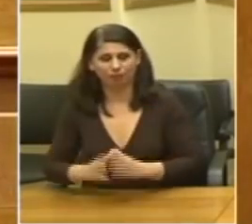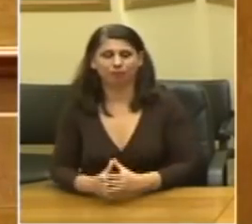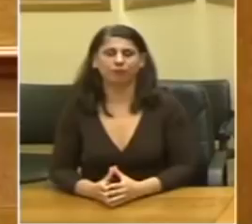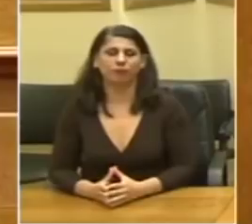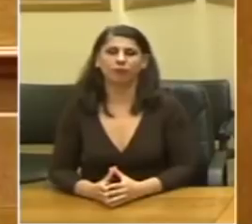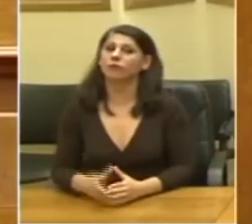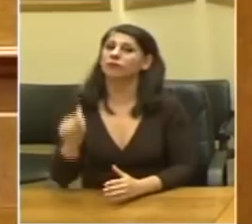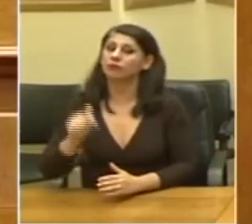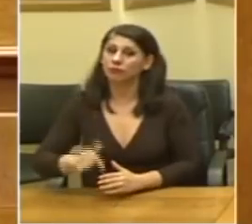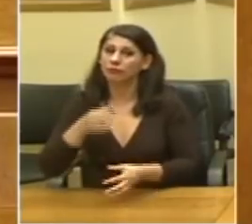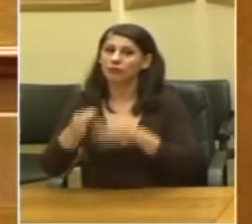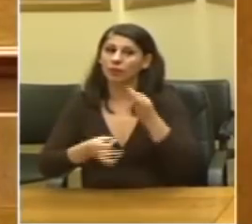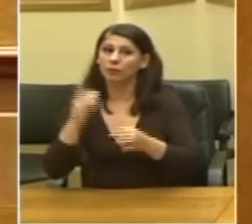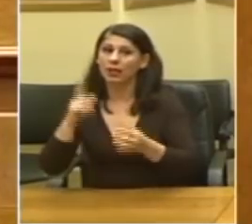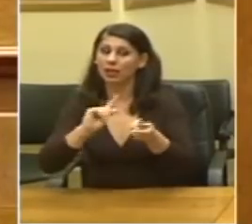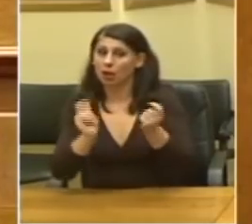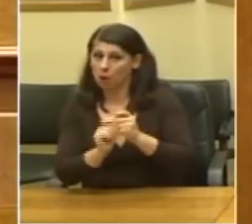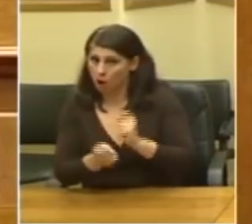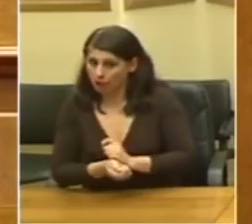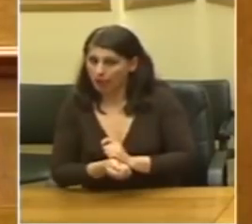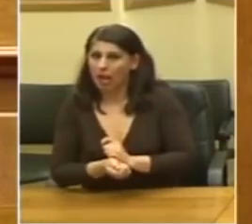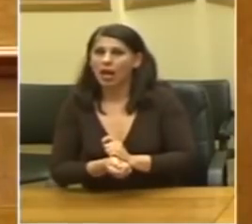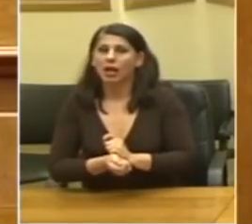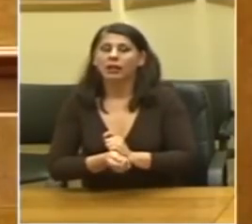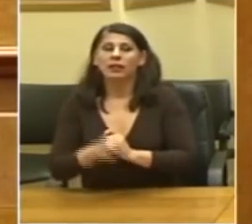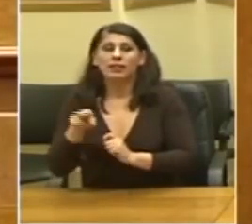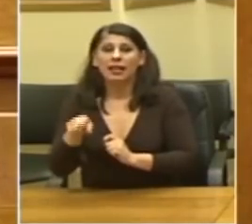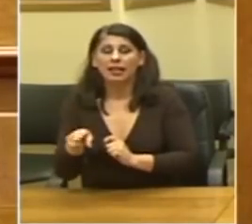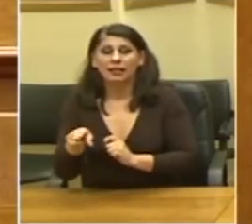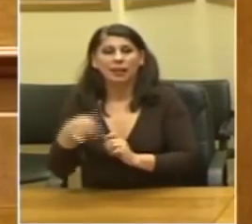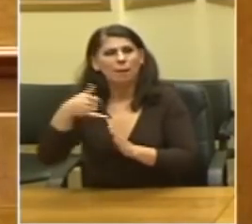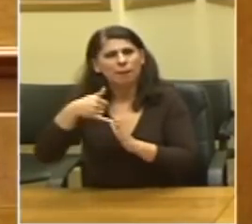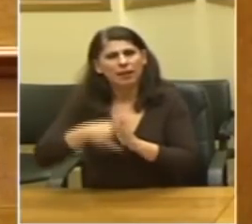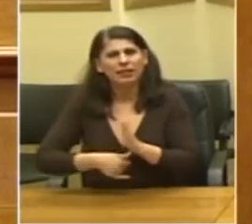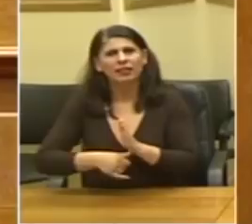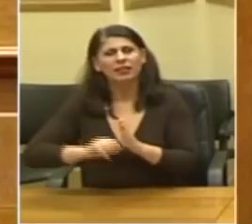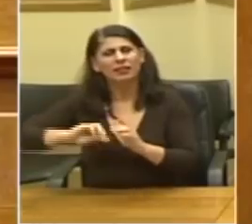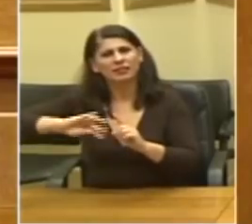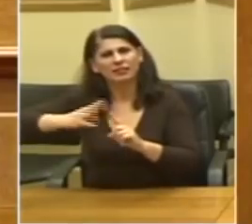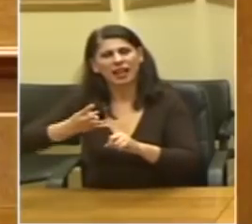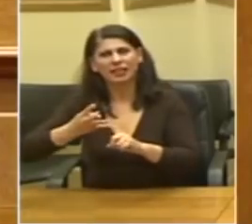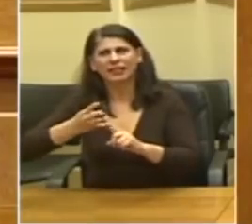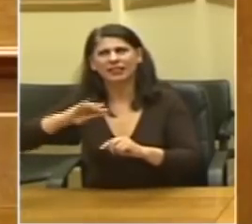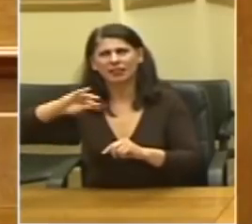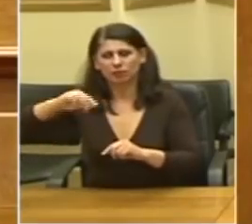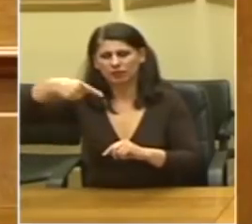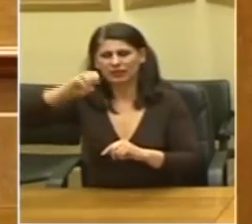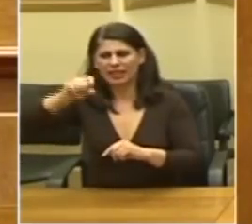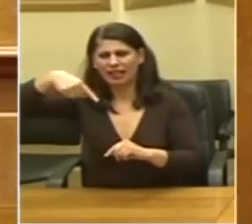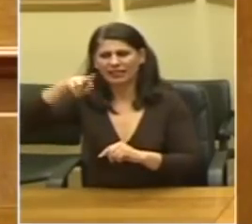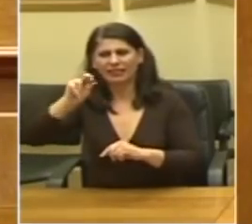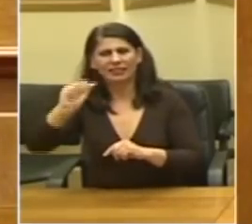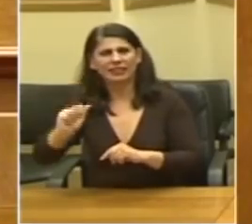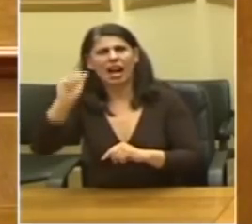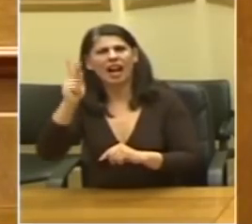σταθούμε φυσικά σε μια τροπολογία σχετικά με την περιεκτικότητα τετραϊδροκαναβινόλης στη